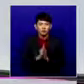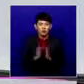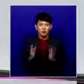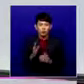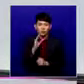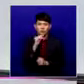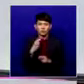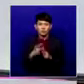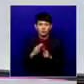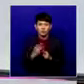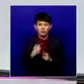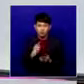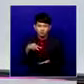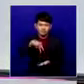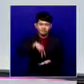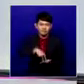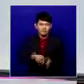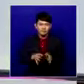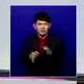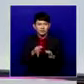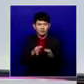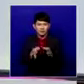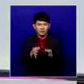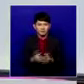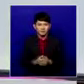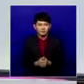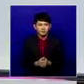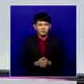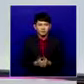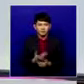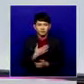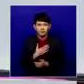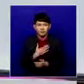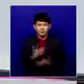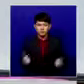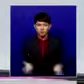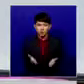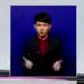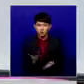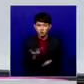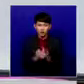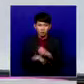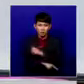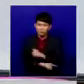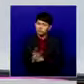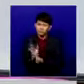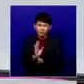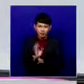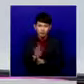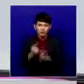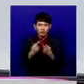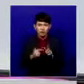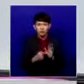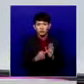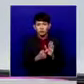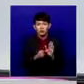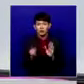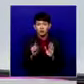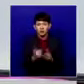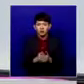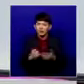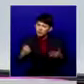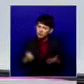ให้ผมมีโอกาสได้ชี้แจงผมไม่ได้ต้องการส่งเสริมให้มีการคอร์รัปชันเพียงแต่ยกตัวอย่างว่ามันเสียดาย